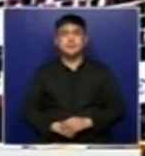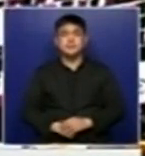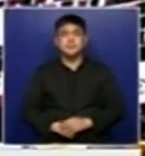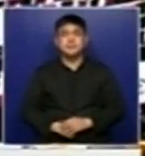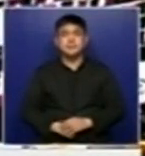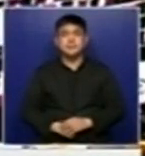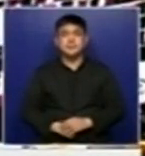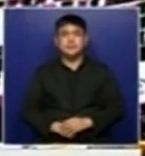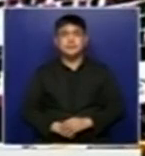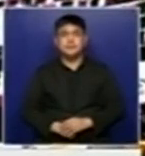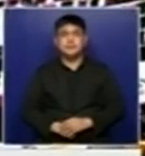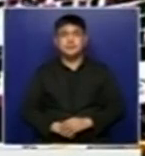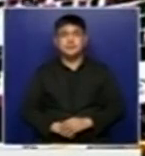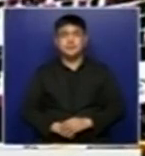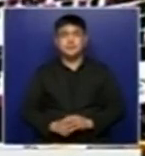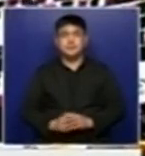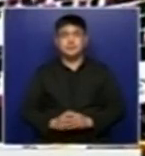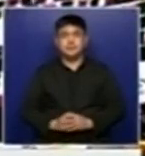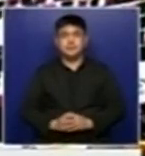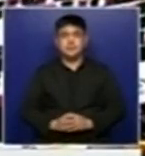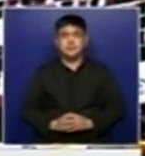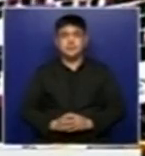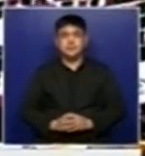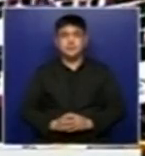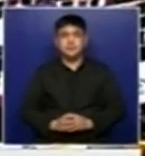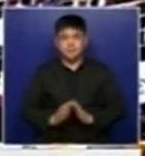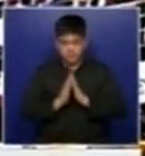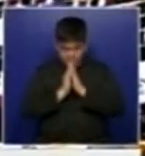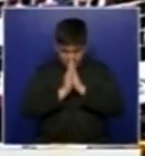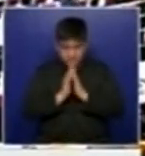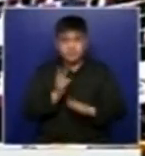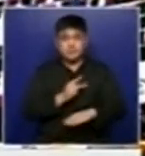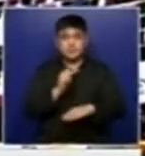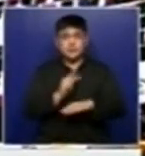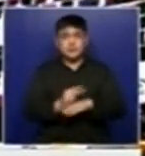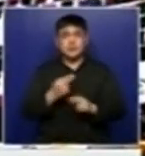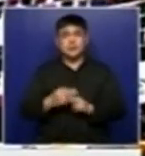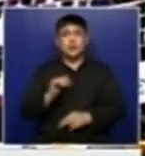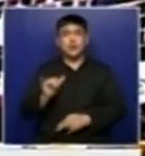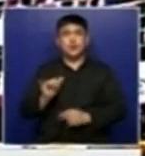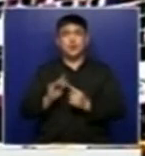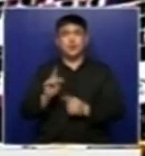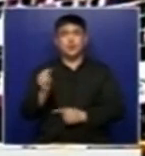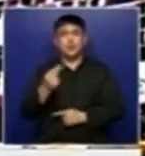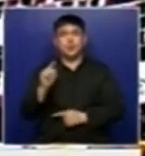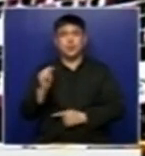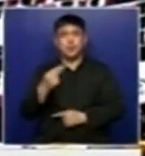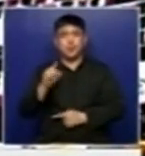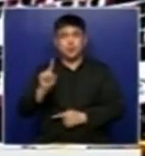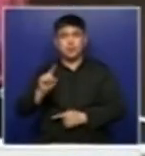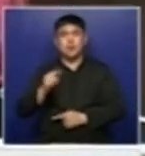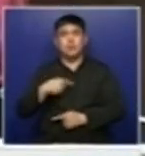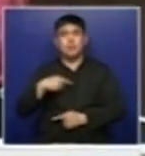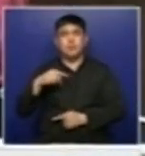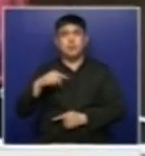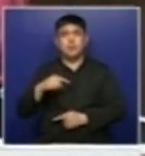กราบเรียนท่านประธานที่เคารพกับผมนายยุทธพงศ์จรัสเถียรสมาชิกสภาผู้แทนราษฎรจังหวัด